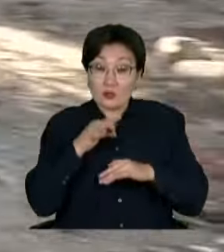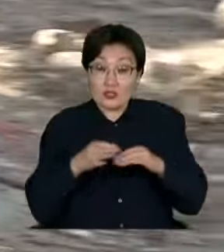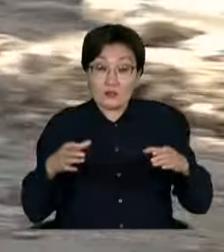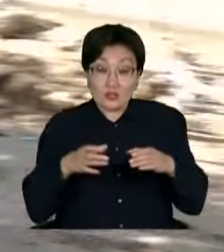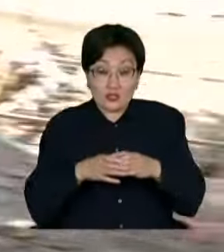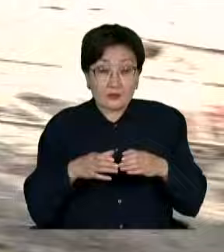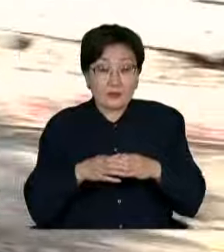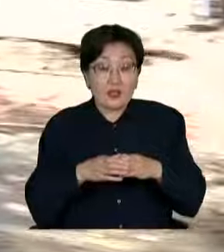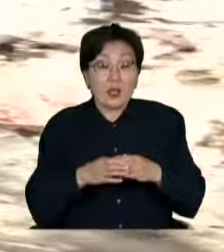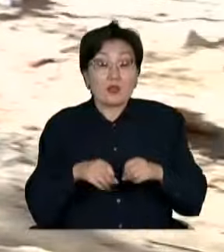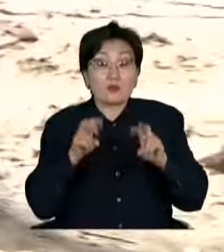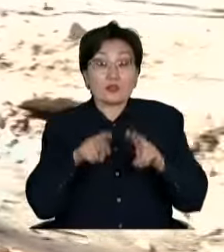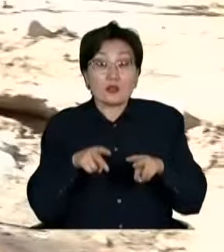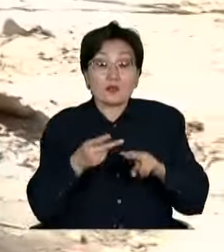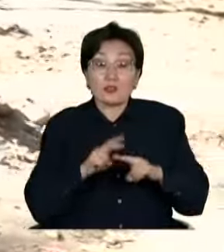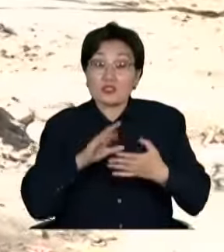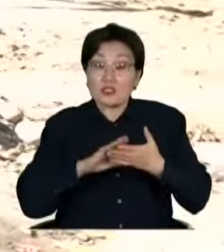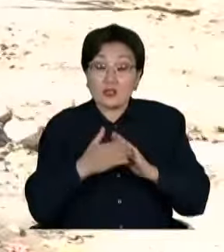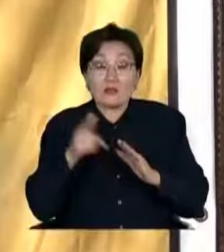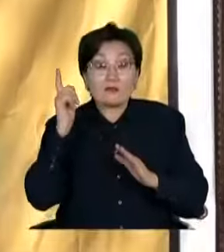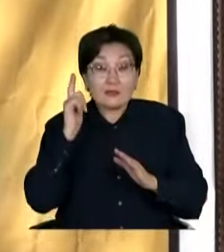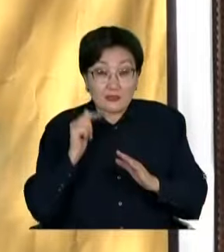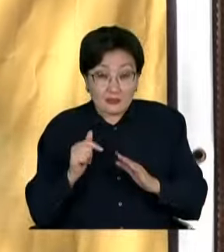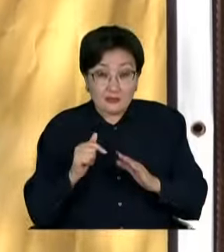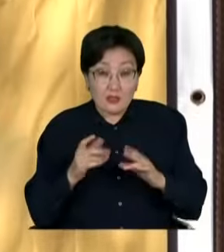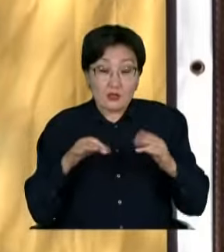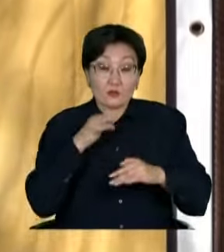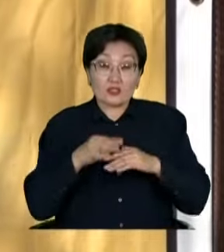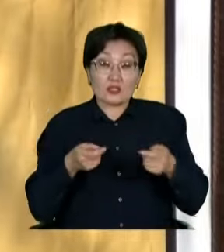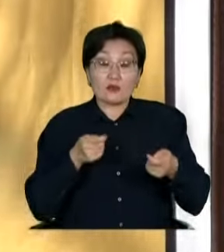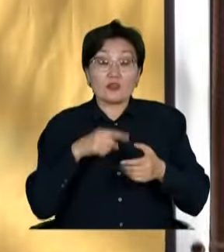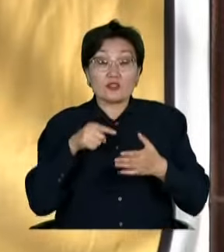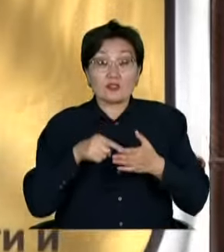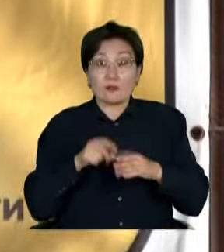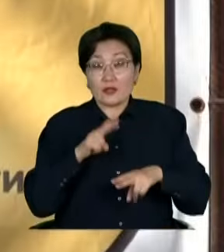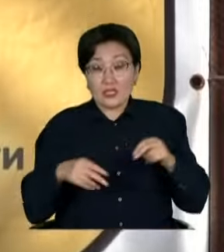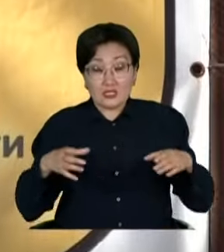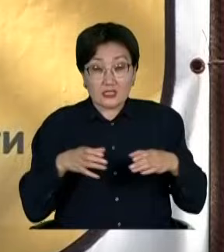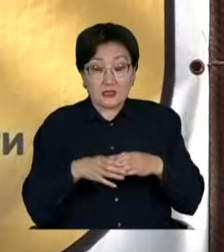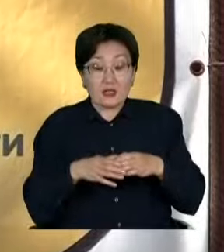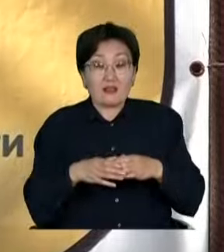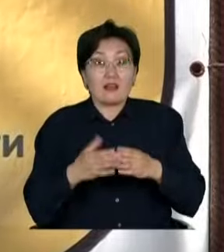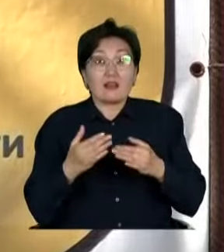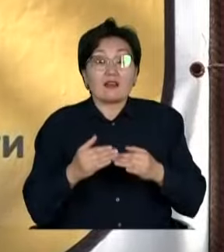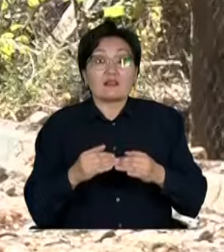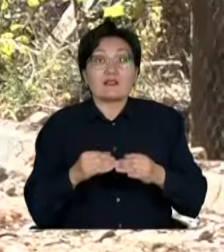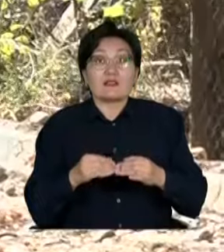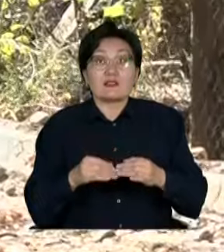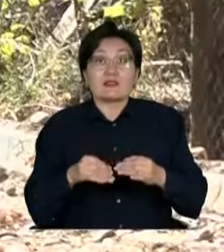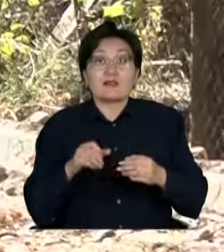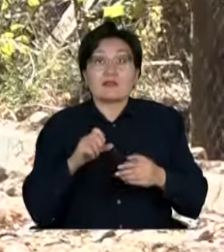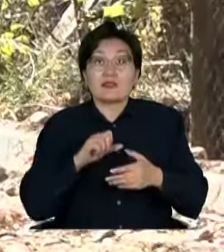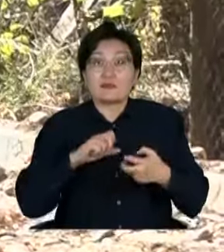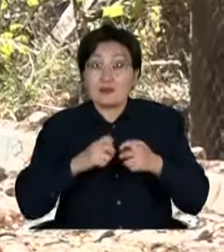шектеулі серіктестігі мамандарының бұл жағдайдан хабары бар болып шықты. Жауаптылар түйткіл мердігер компанияның салғырттығынан туындады дейді.